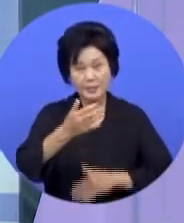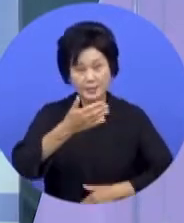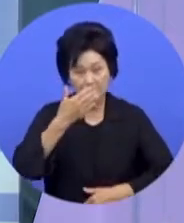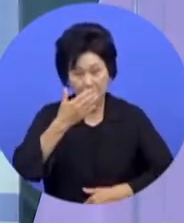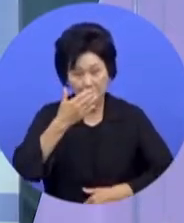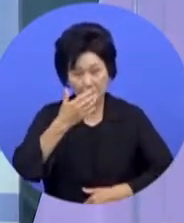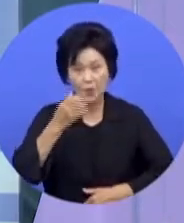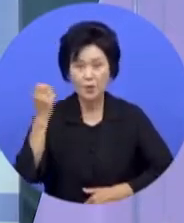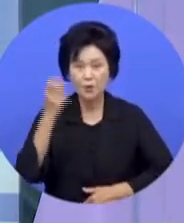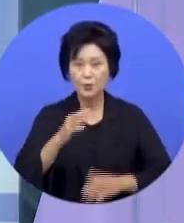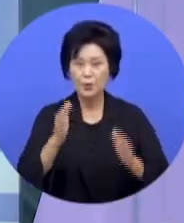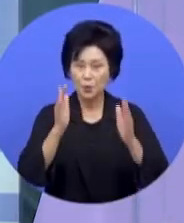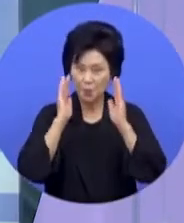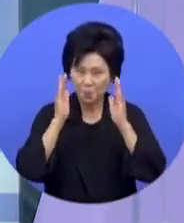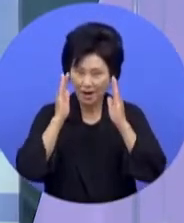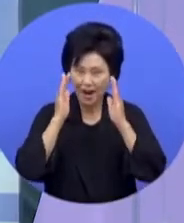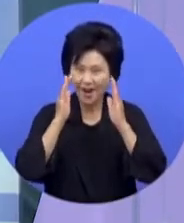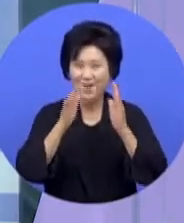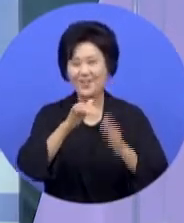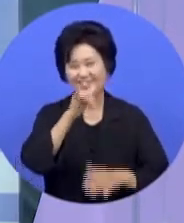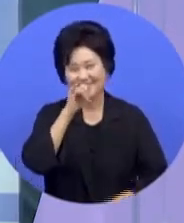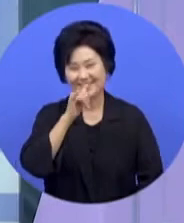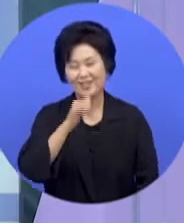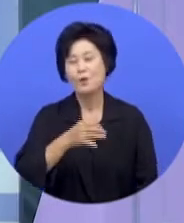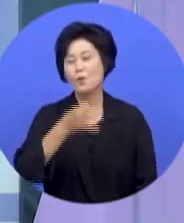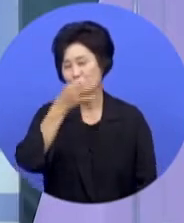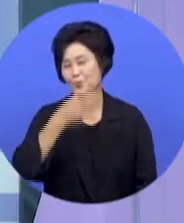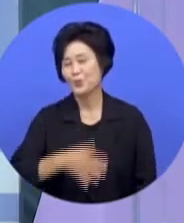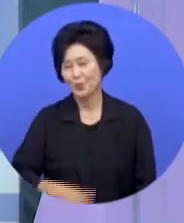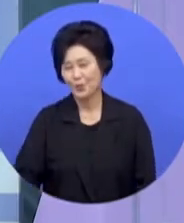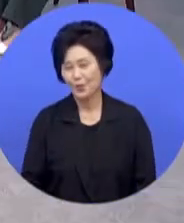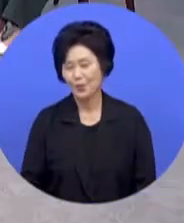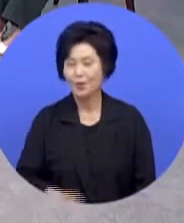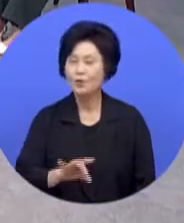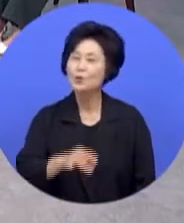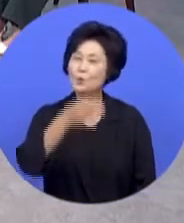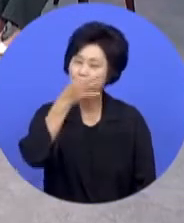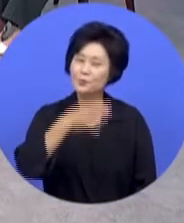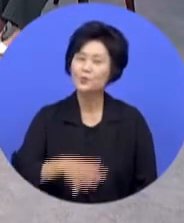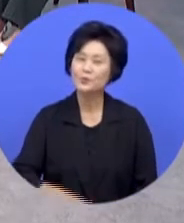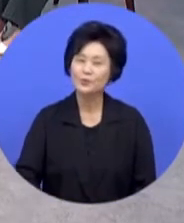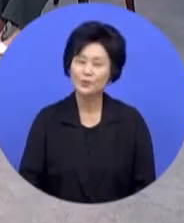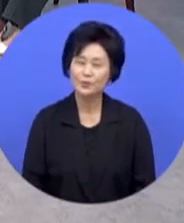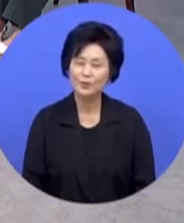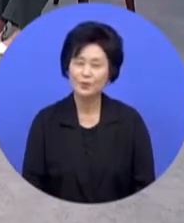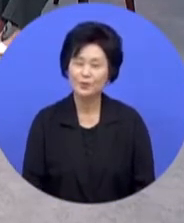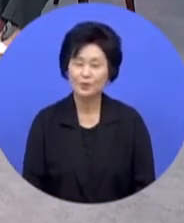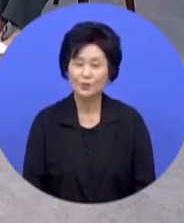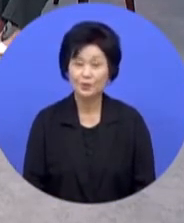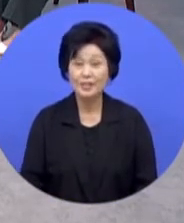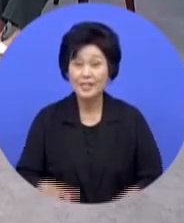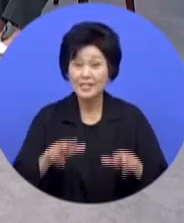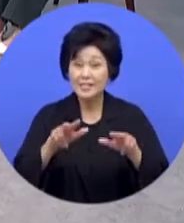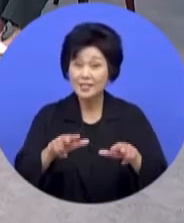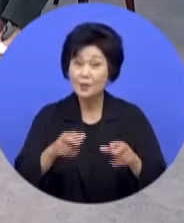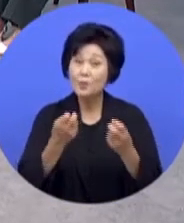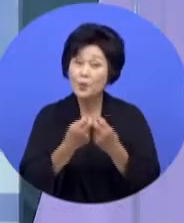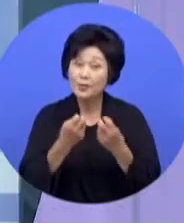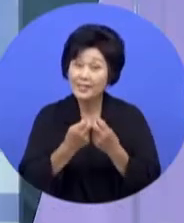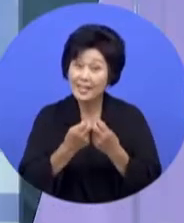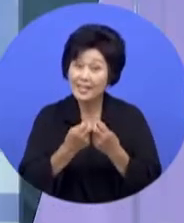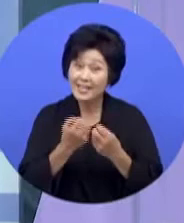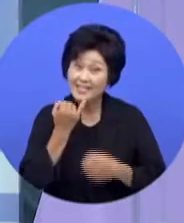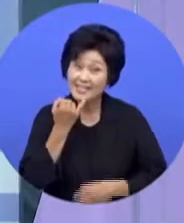수업하고 그렇게. 그게 힘들었겠다. 아, 힘들죠. 처음에. 네네네. 그래서 근데 지금은 어떻게 좀 잘 적응이 돼 있어요?